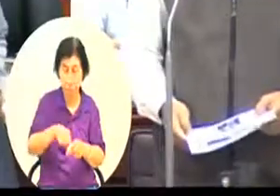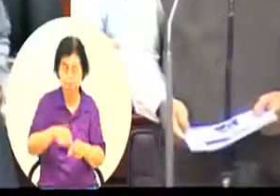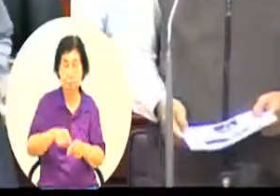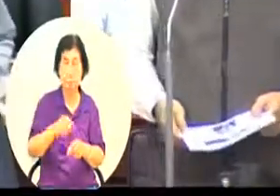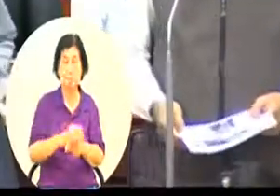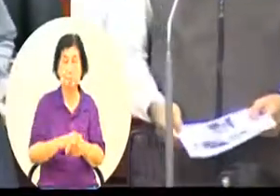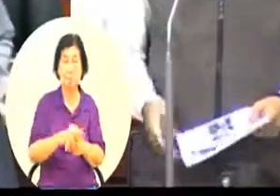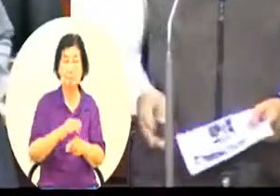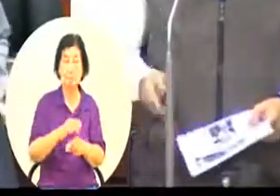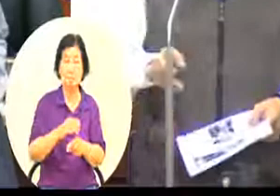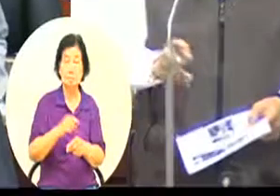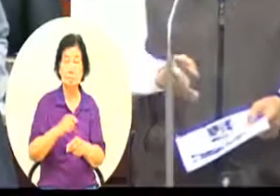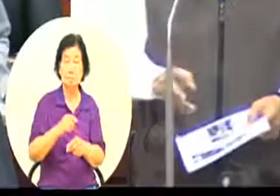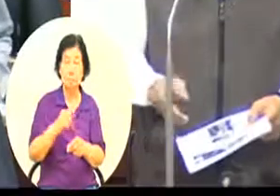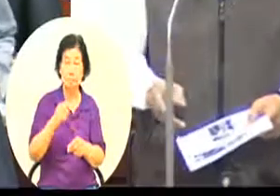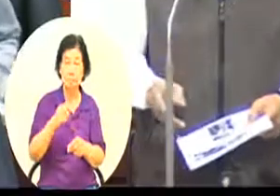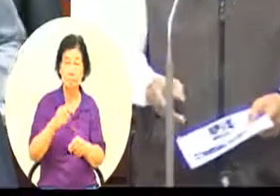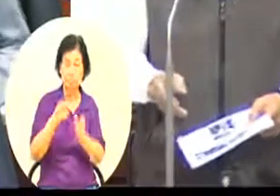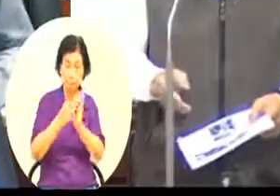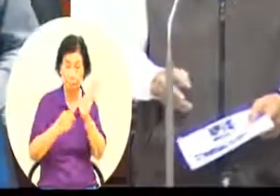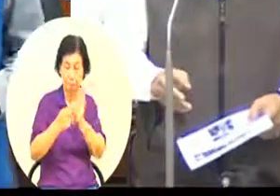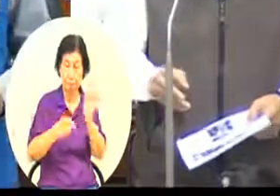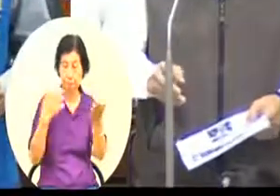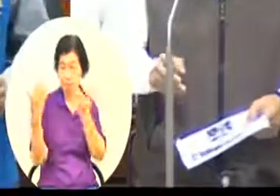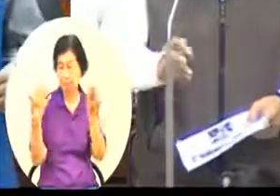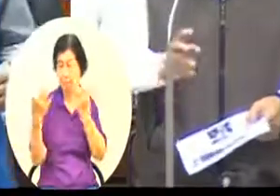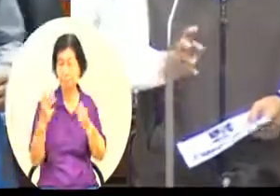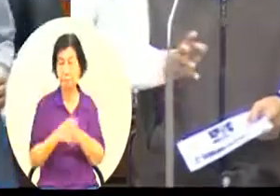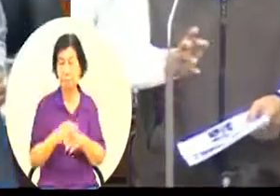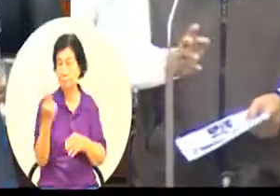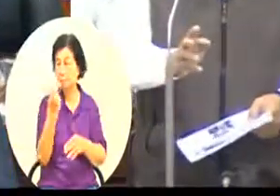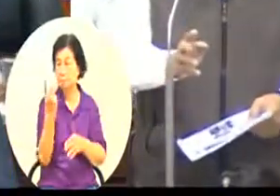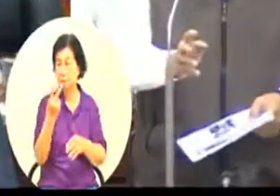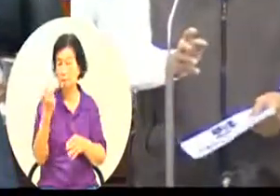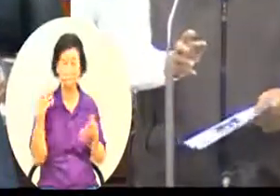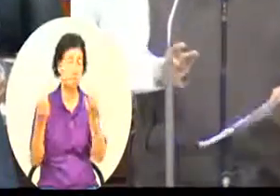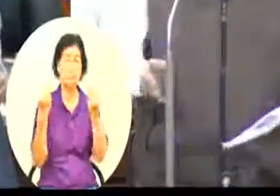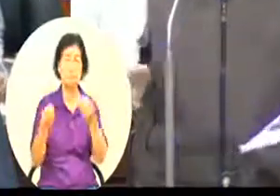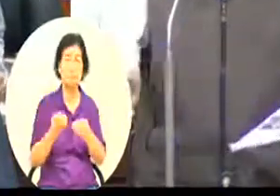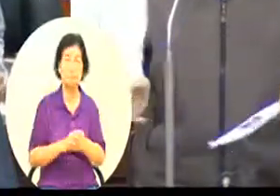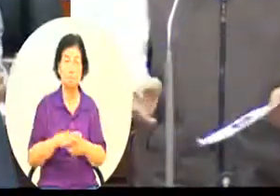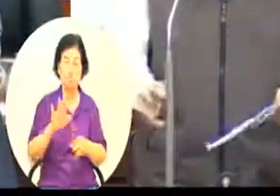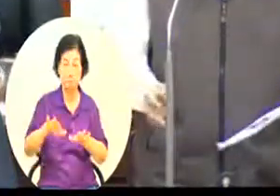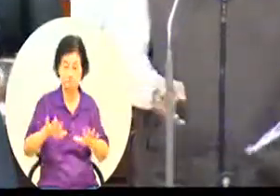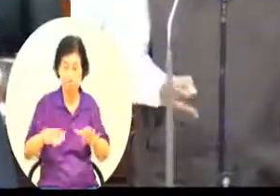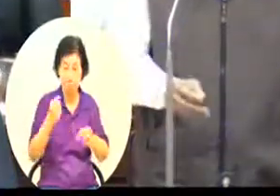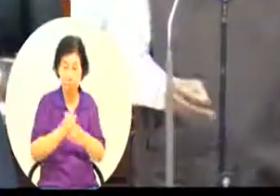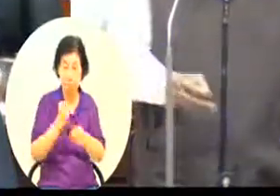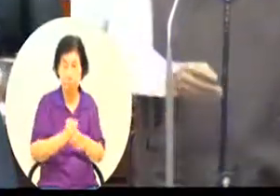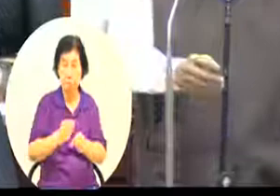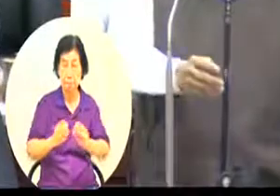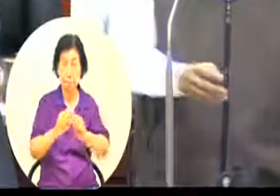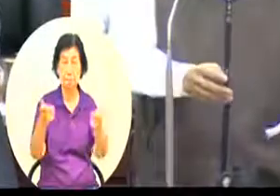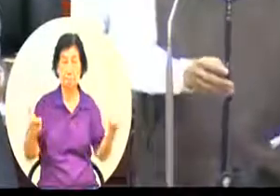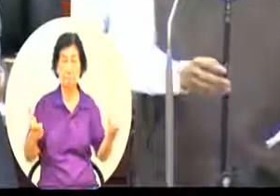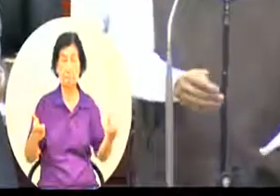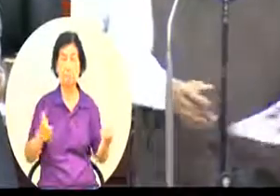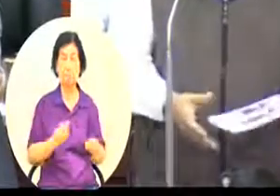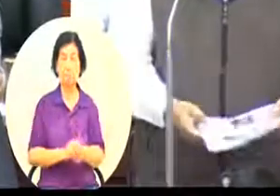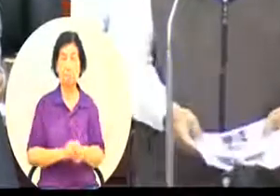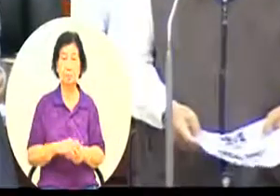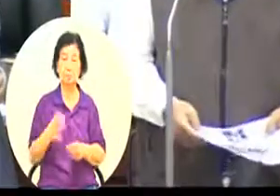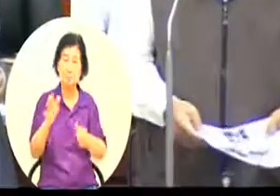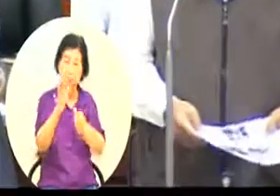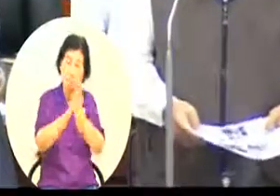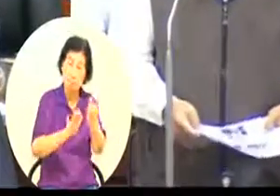员就是保全人员，这两码事怎么可以混在一起呢？ 现在的职责部分、哦、其实都倾向是多功能、哦、只要是不影响到他原